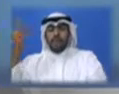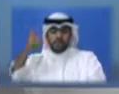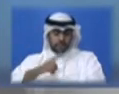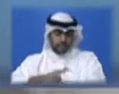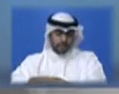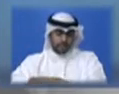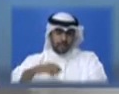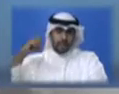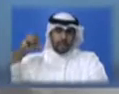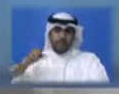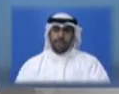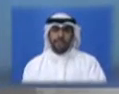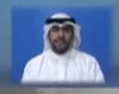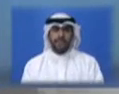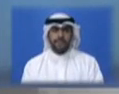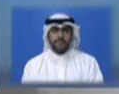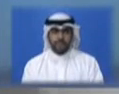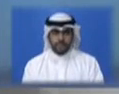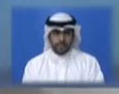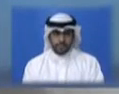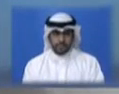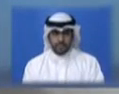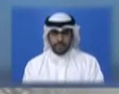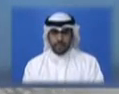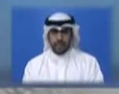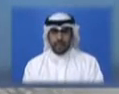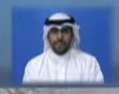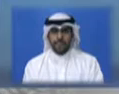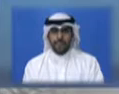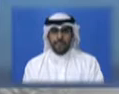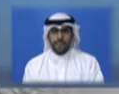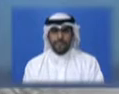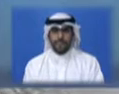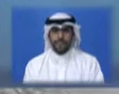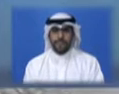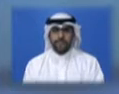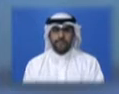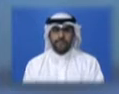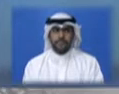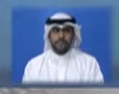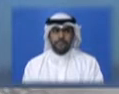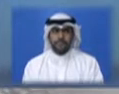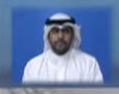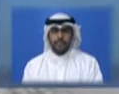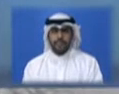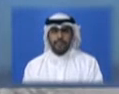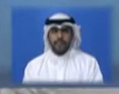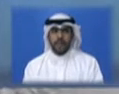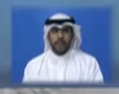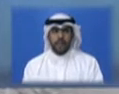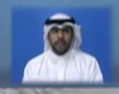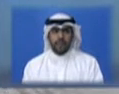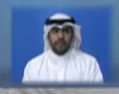72 وسيوارى جثمان والثرى الساعة 9 صباح غد. انتقلت إلى رحمة الله تعالى